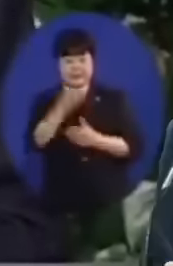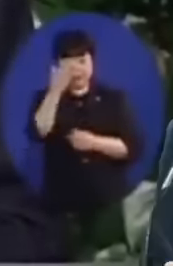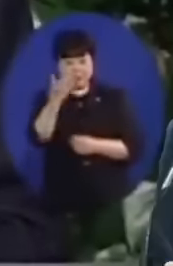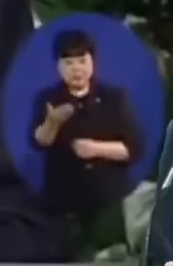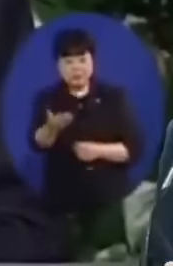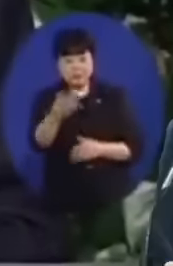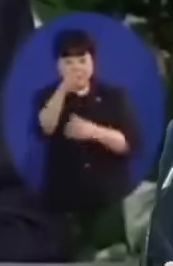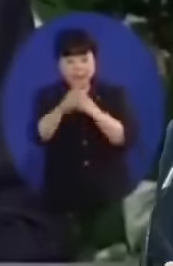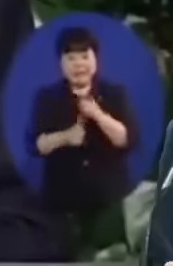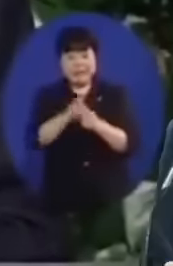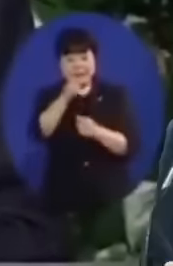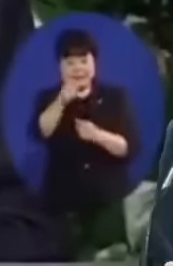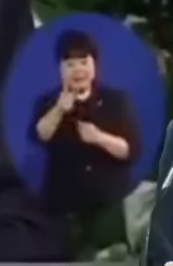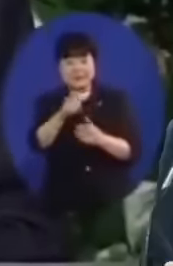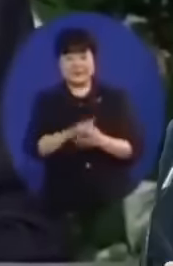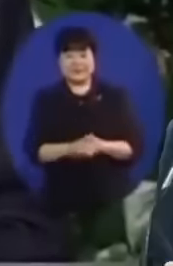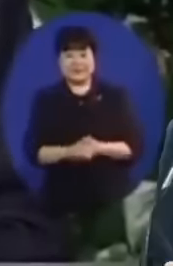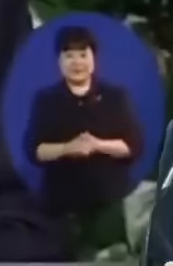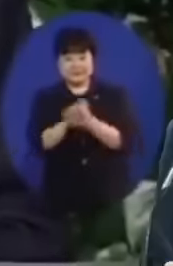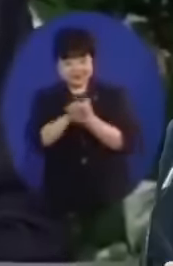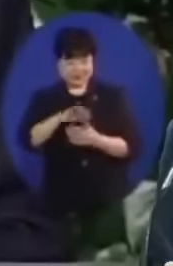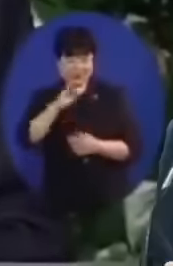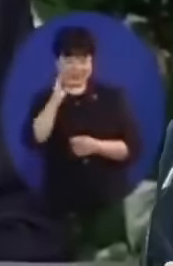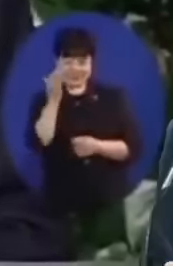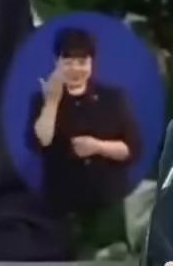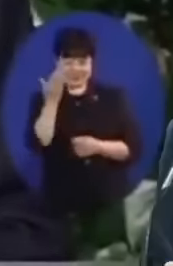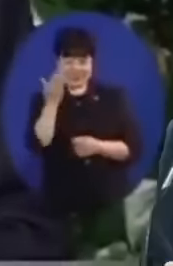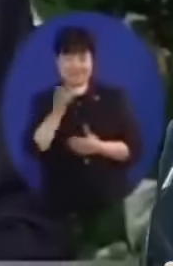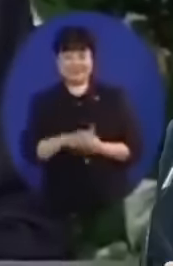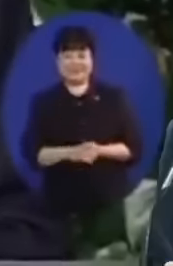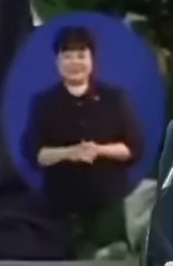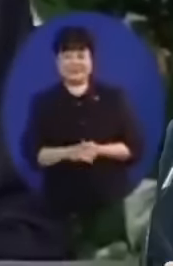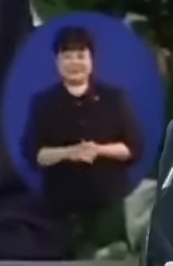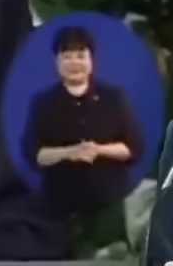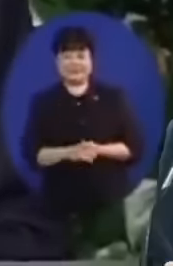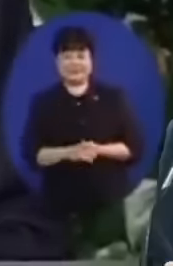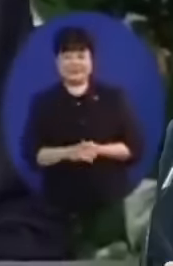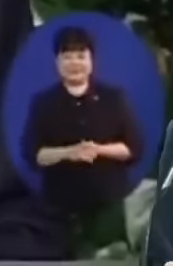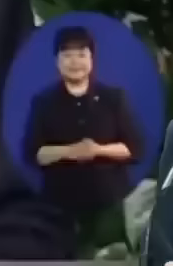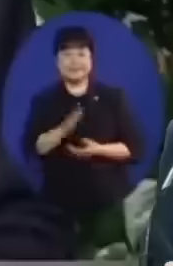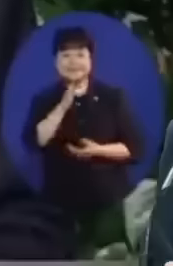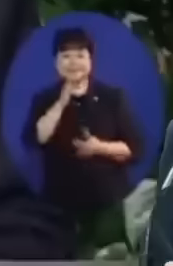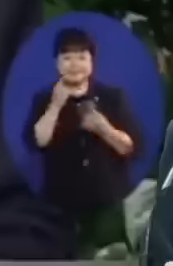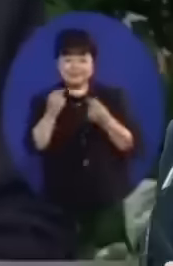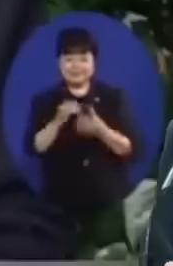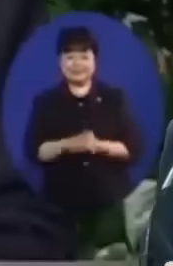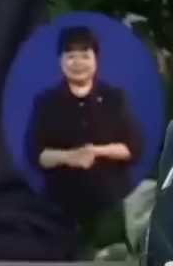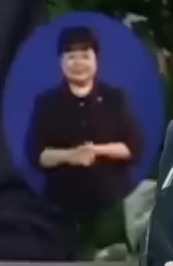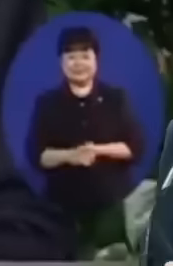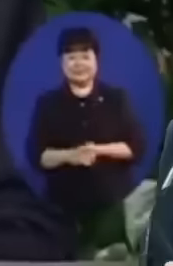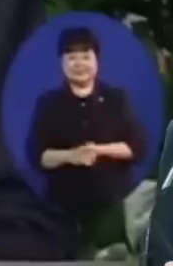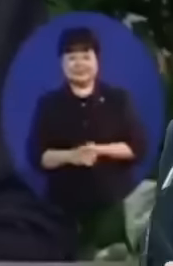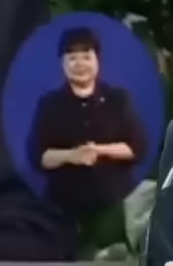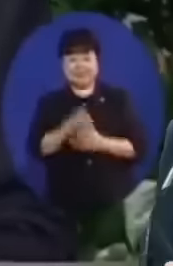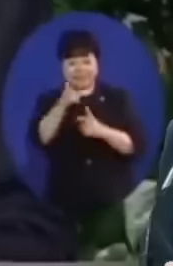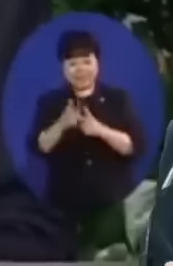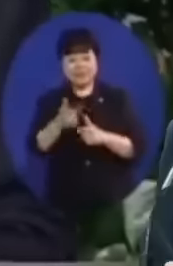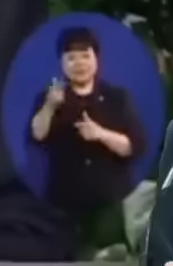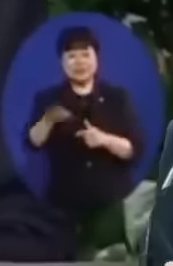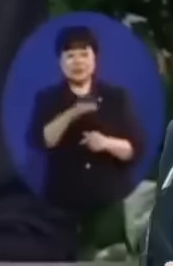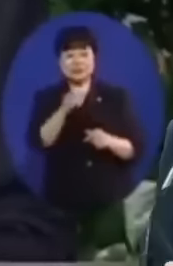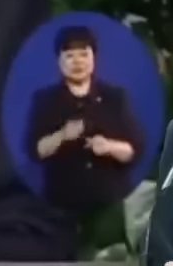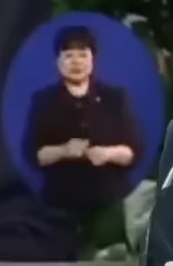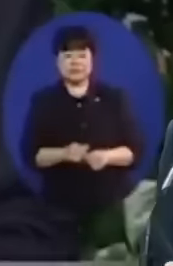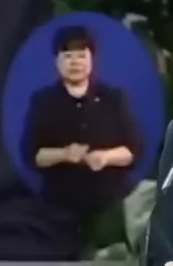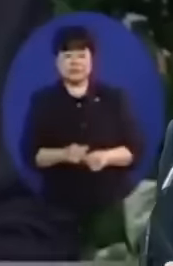여러분은 하나님의 친구가 되어야 되지 않겠습니까? 예수님은 우리를